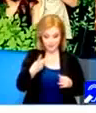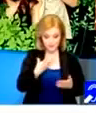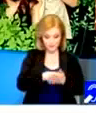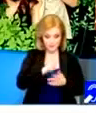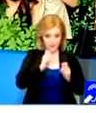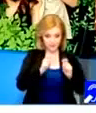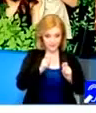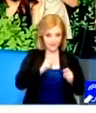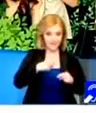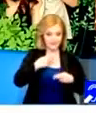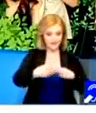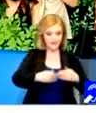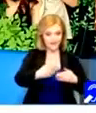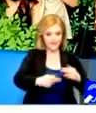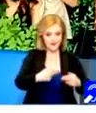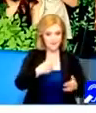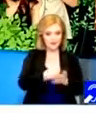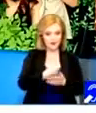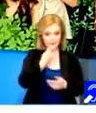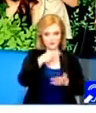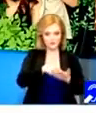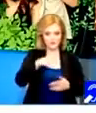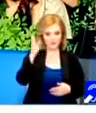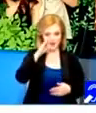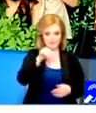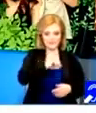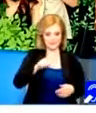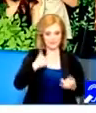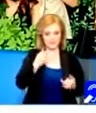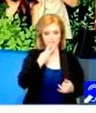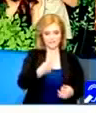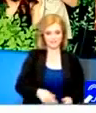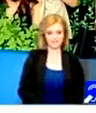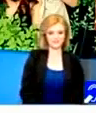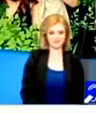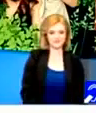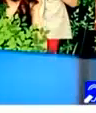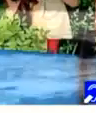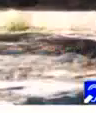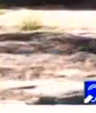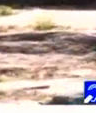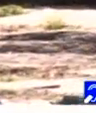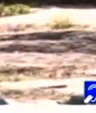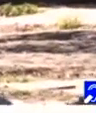cadoul și l-a tot rostogolit până a ajuns în apă. Bucuria ei nu mai are nevoie de niciun comentariu.